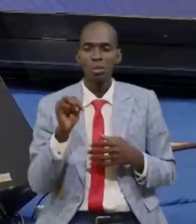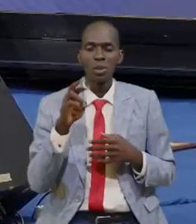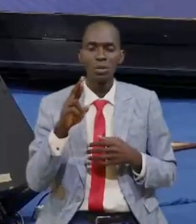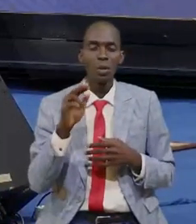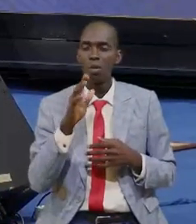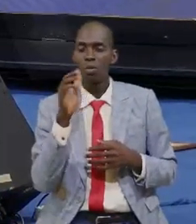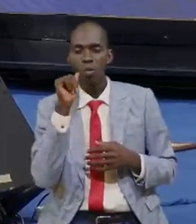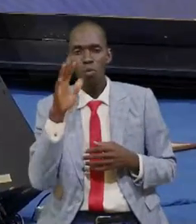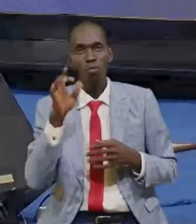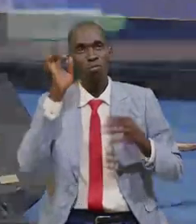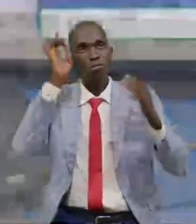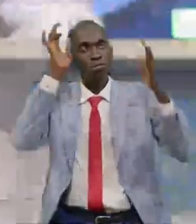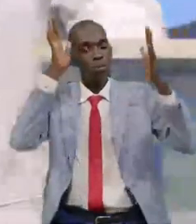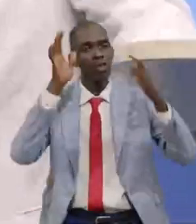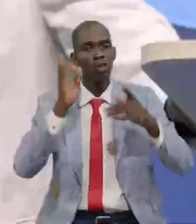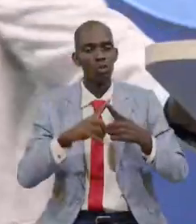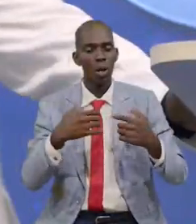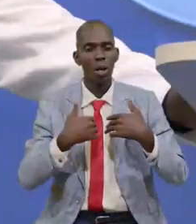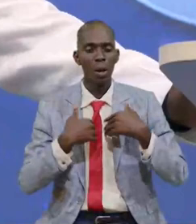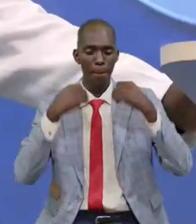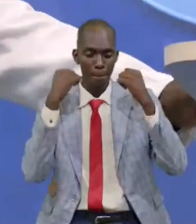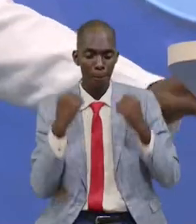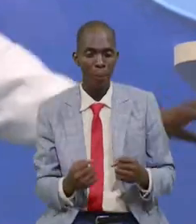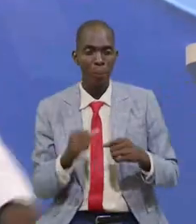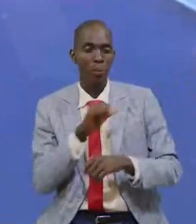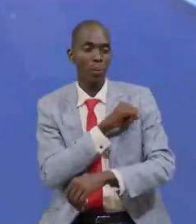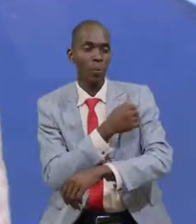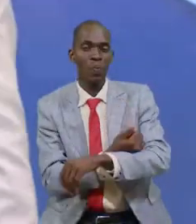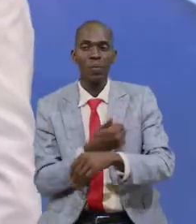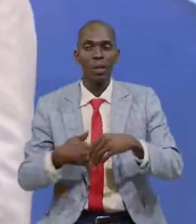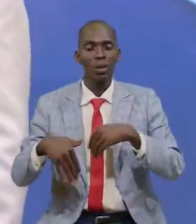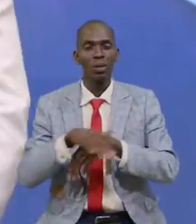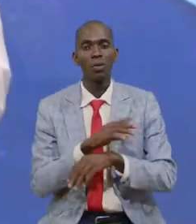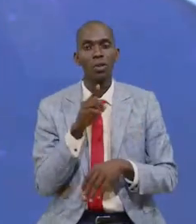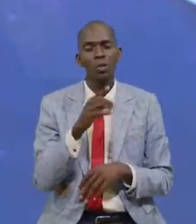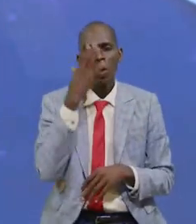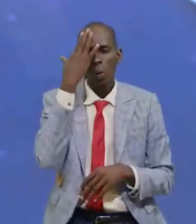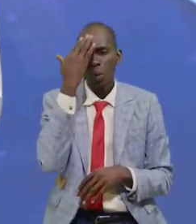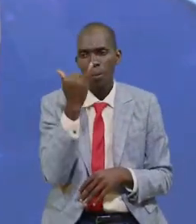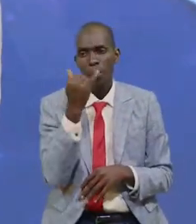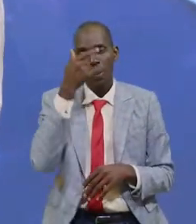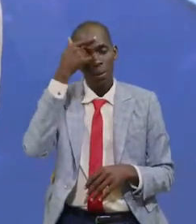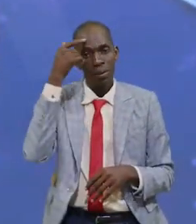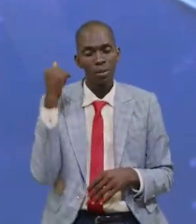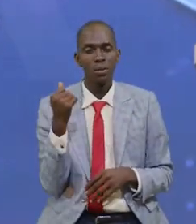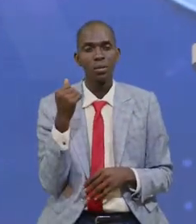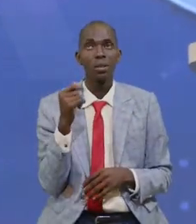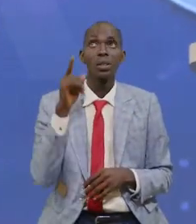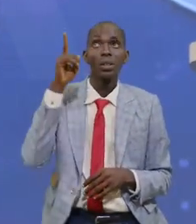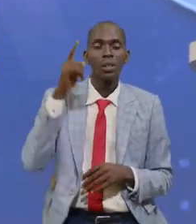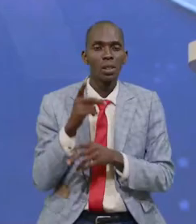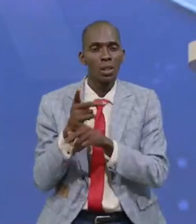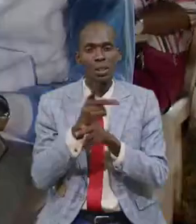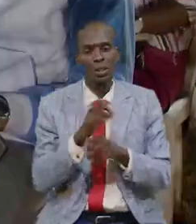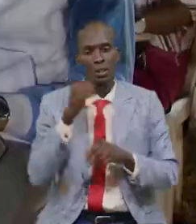terreur, à madame terreur, d'avoir l'autorité et le pouvoir sur vous. Pourquoi? Parce que il prend